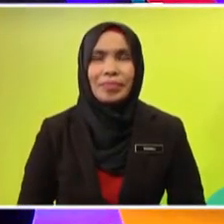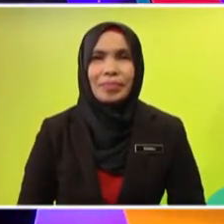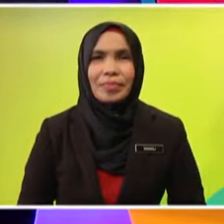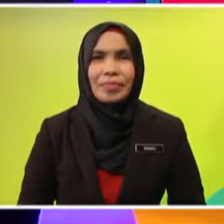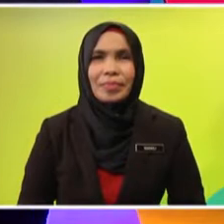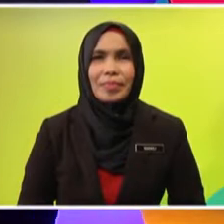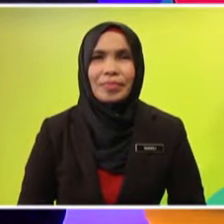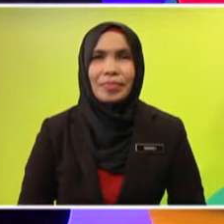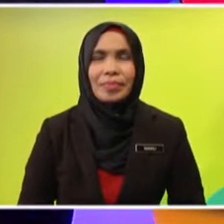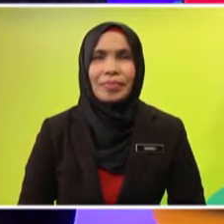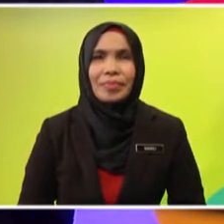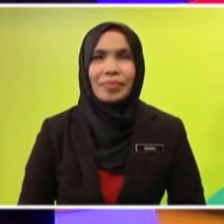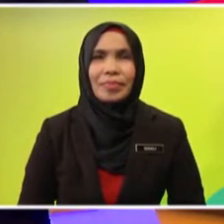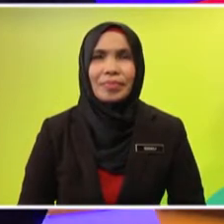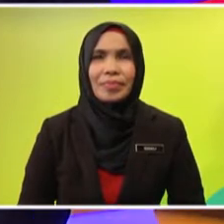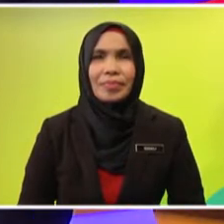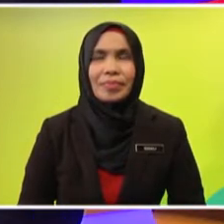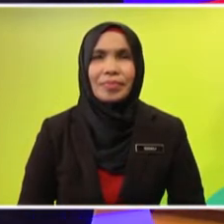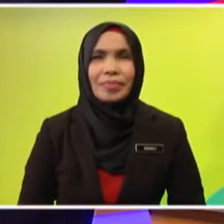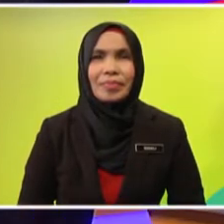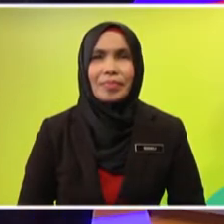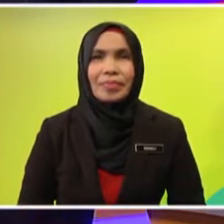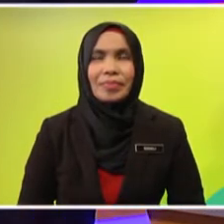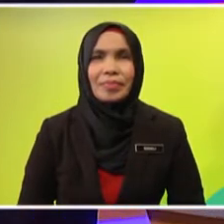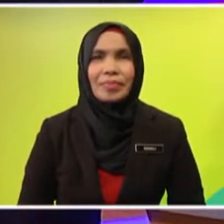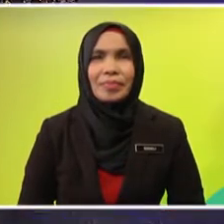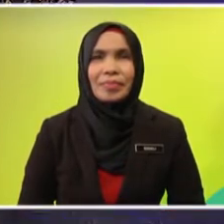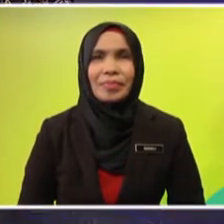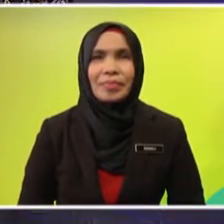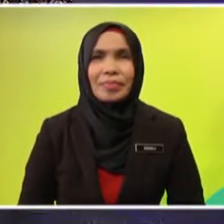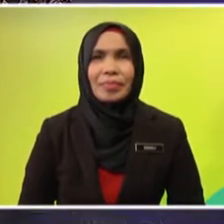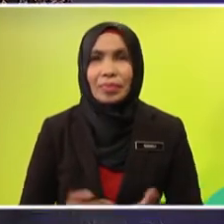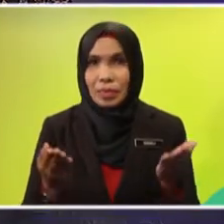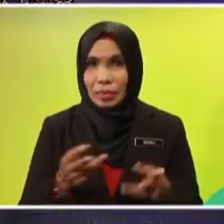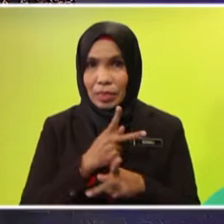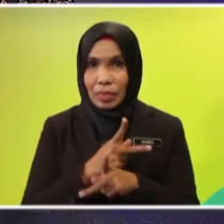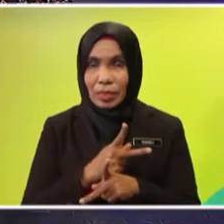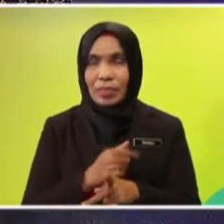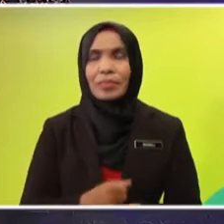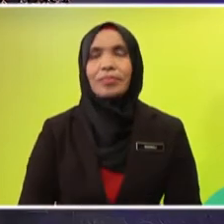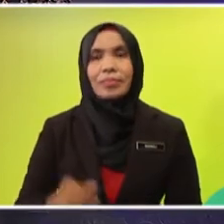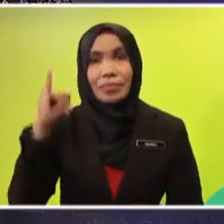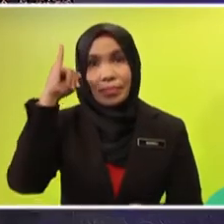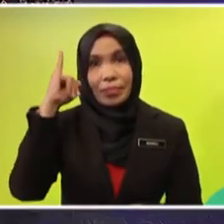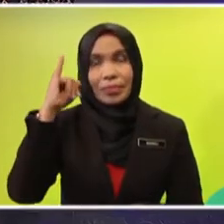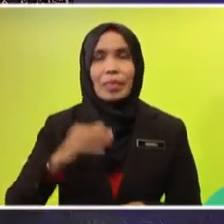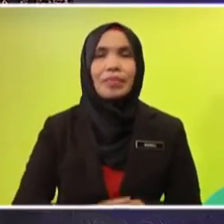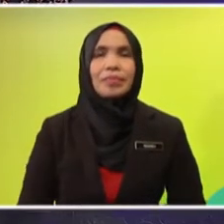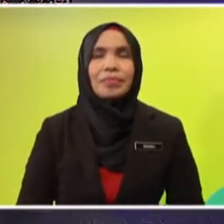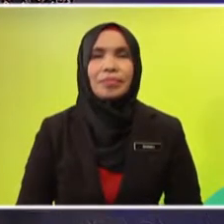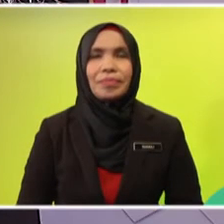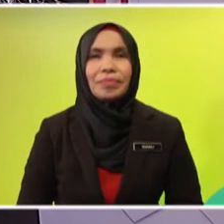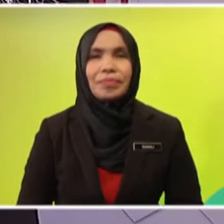Ah Ride Oke ini bulatannya files Makasih slime-nya berjaya lukiskan gambar bulat